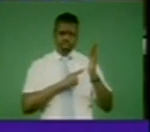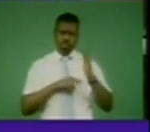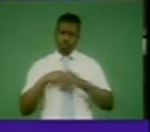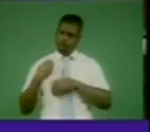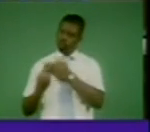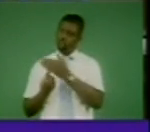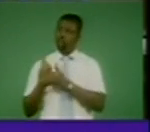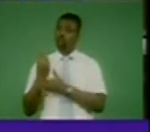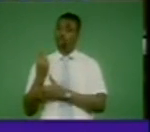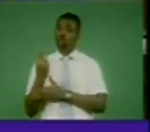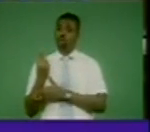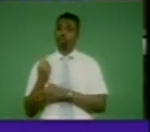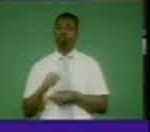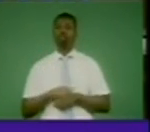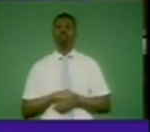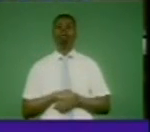matokeo kama ifuatavyo.